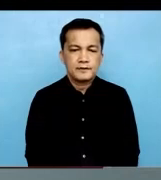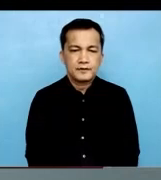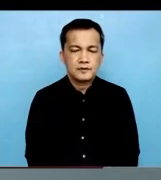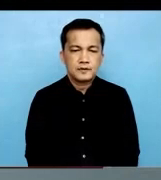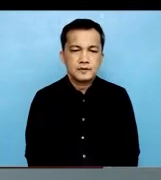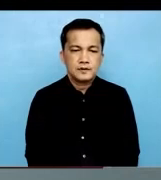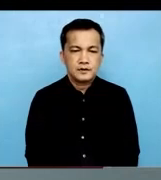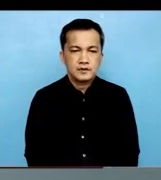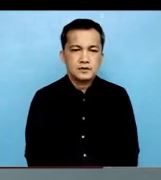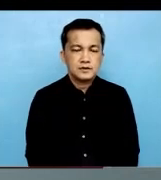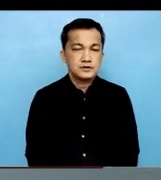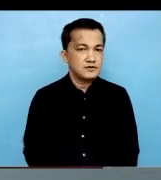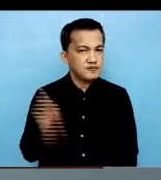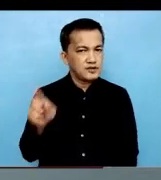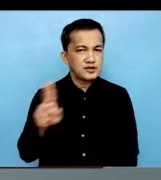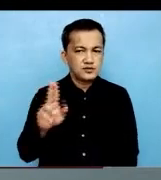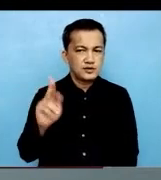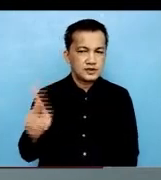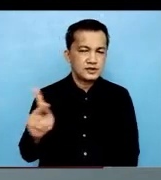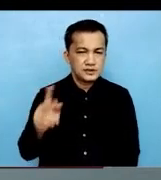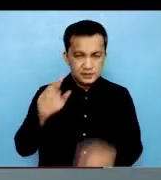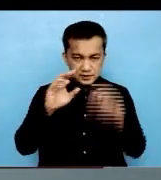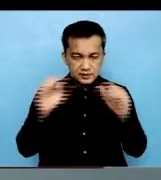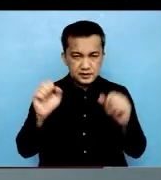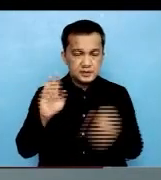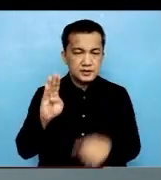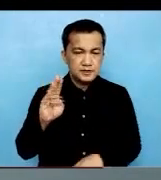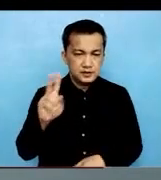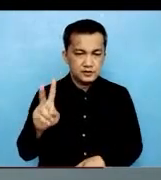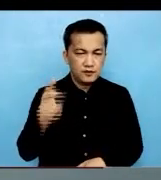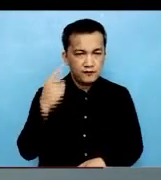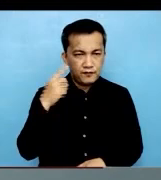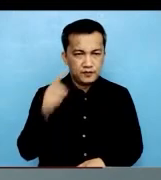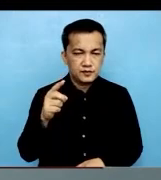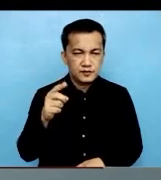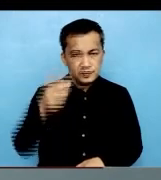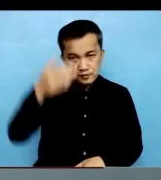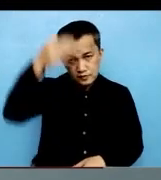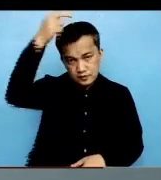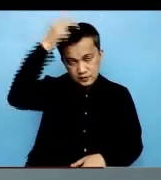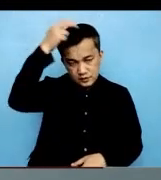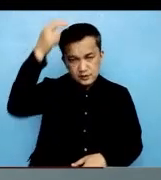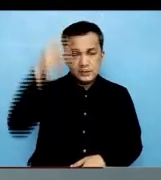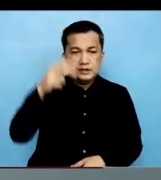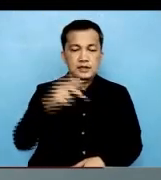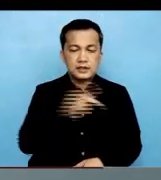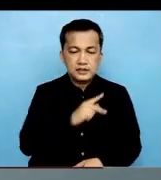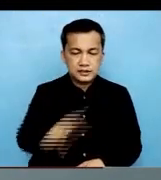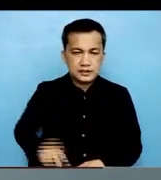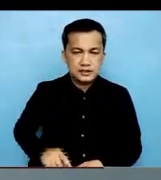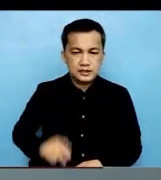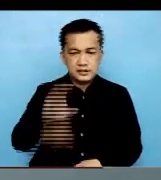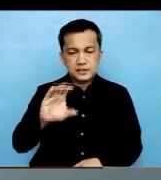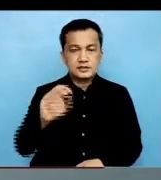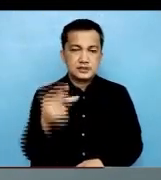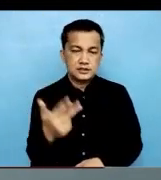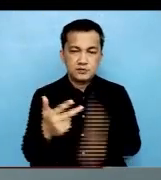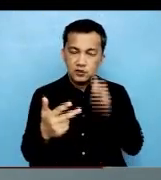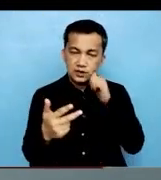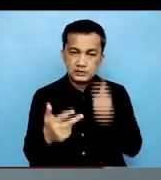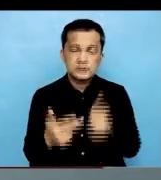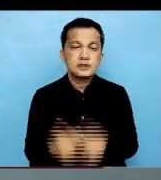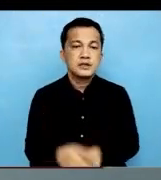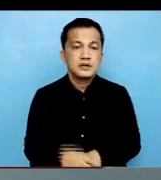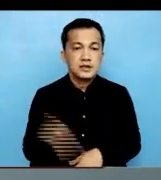Nasa United Kingdom na si Pangulong Bongbong Marcos para sa koronasyon ni King Charles III bukas. Ang mga kalsada